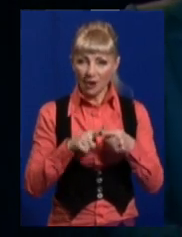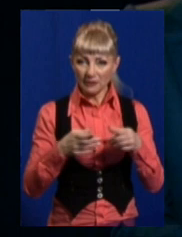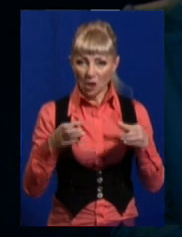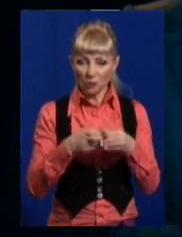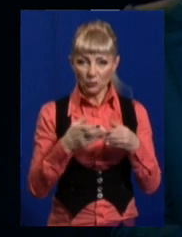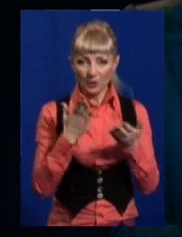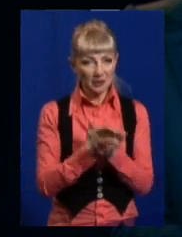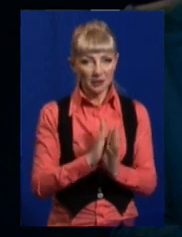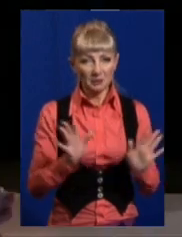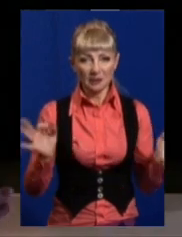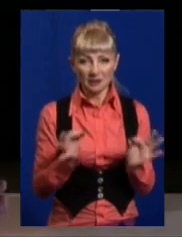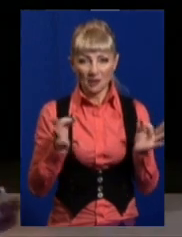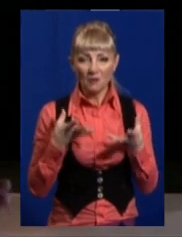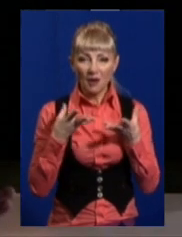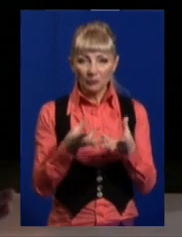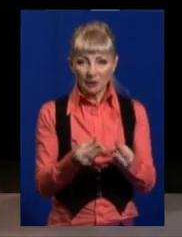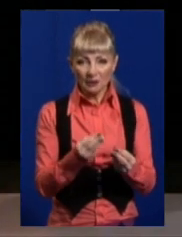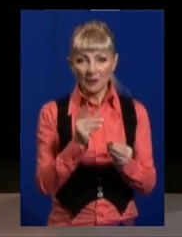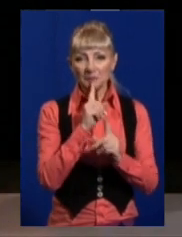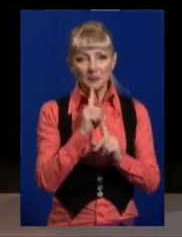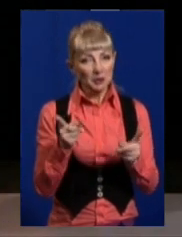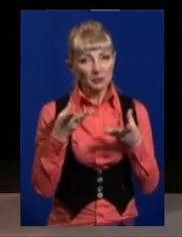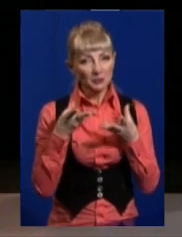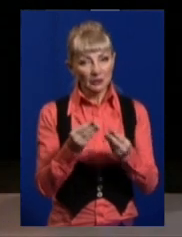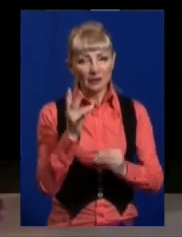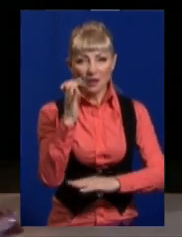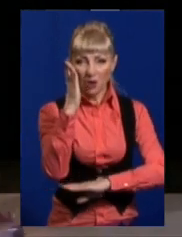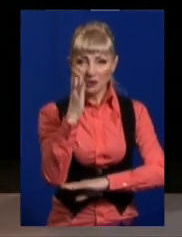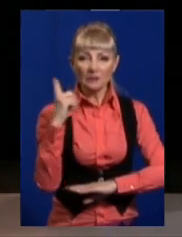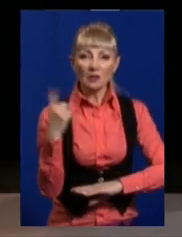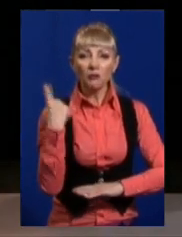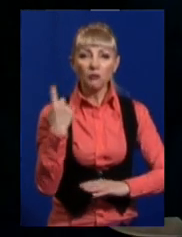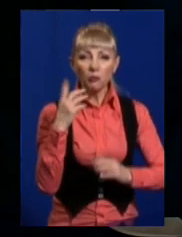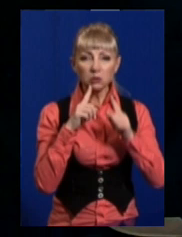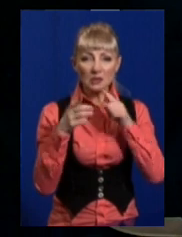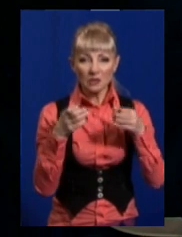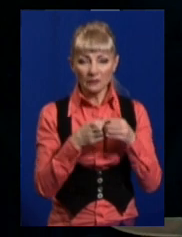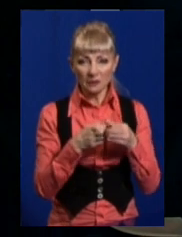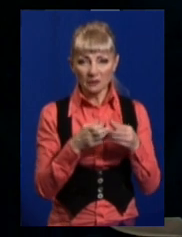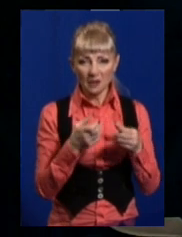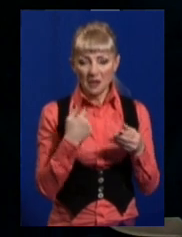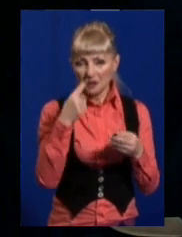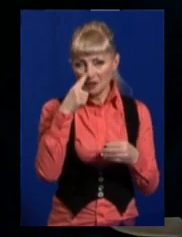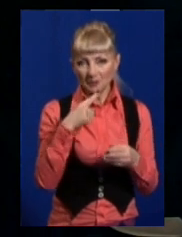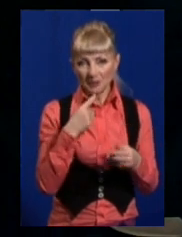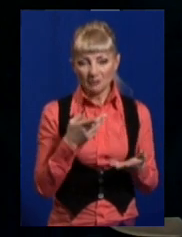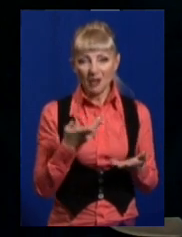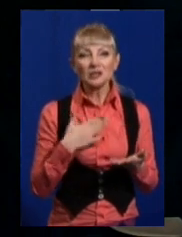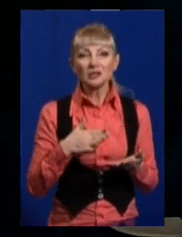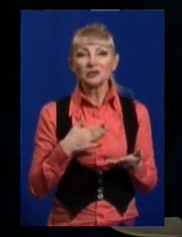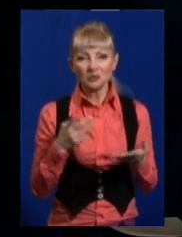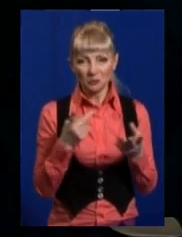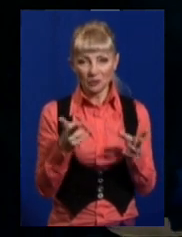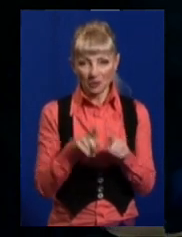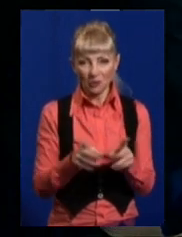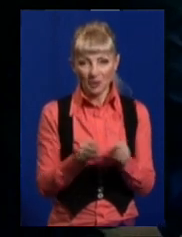якогось впливу і навіть не буде дуже впливати на голосування в облраді, то тоді не розумію, навіщо. Ні, вона буде давати голоси,